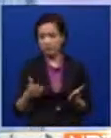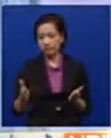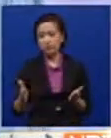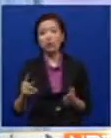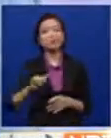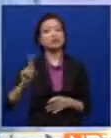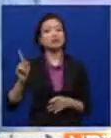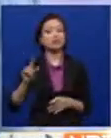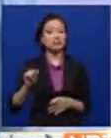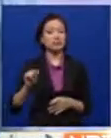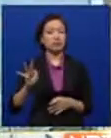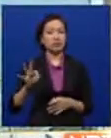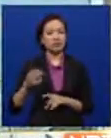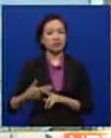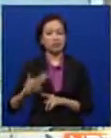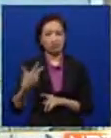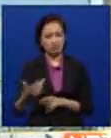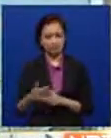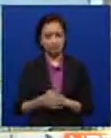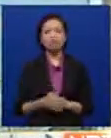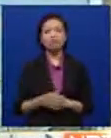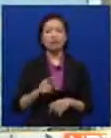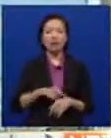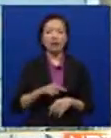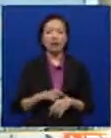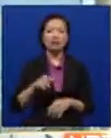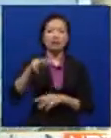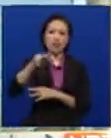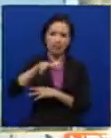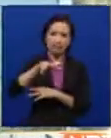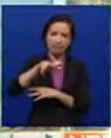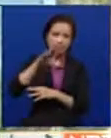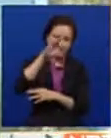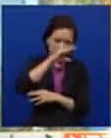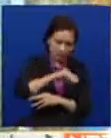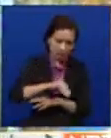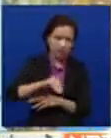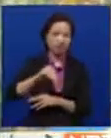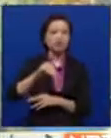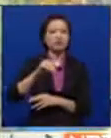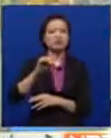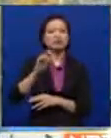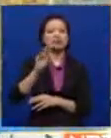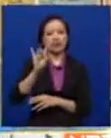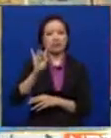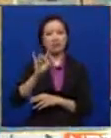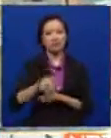ที่29มีนาคมในช่วงเวลา 15:00 นถึง 20:00 น